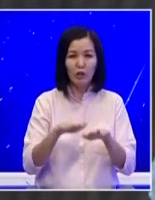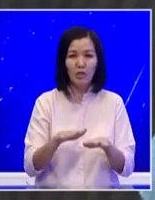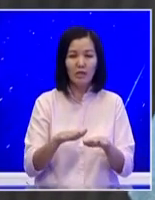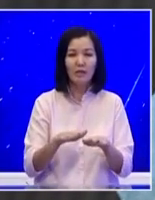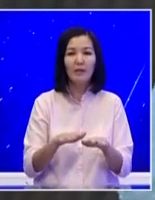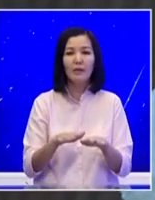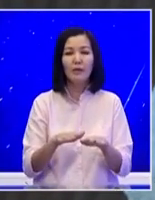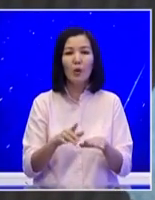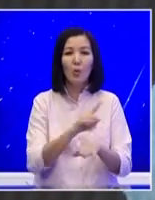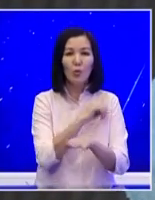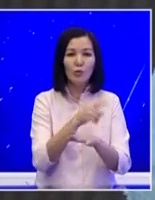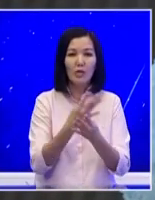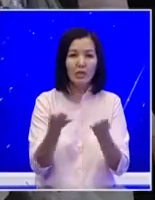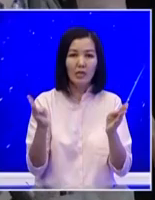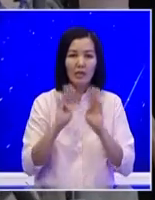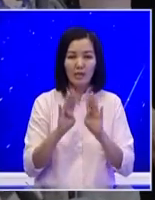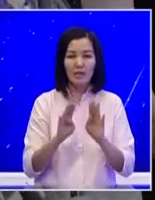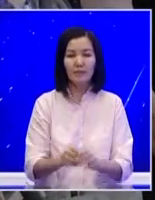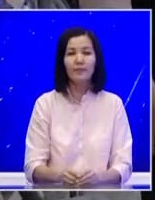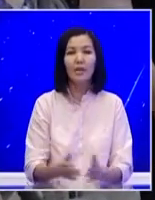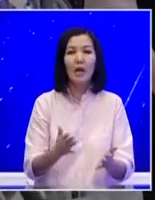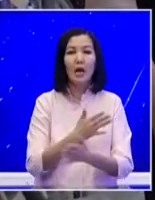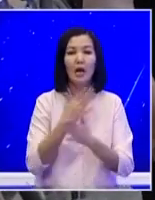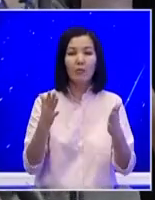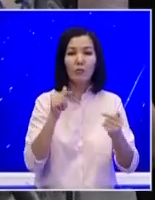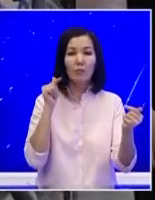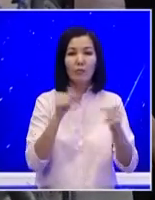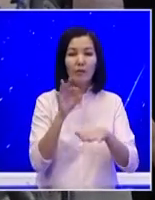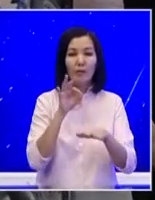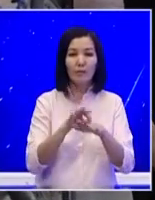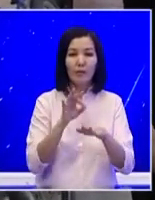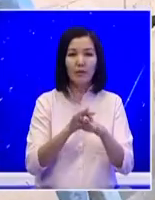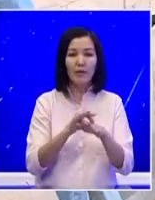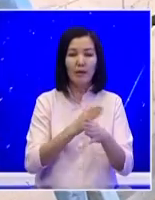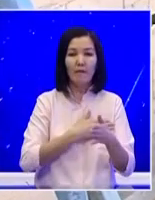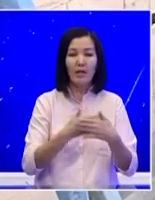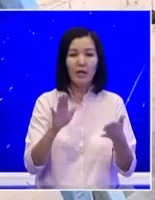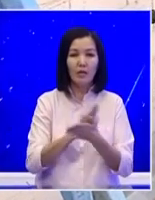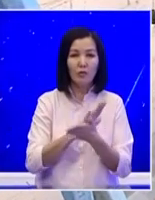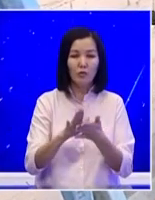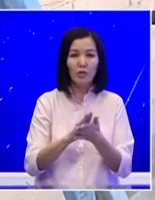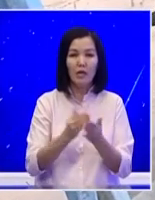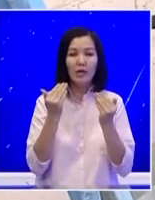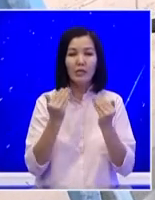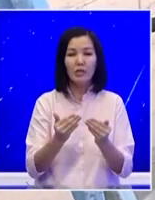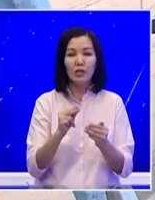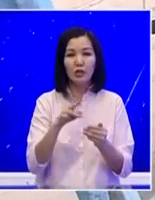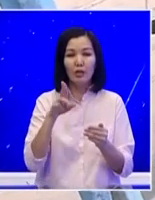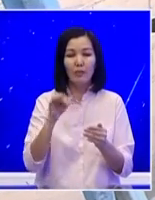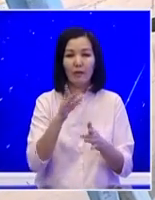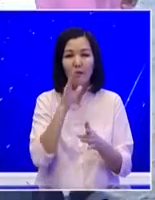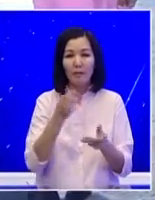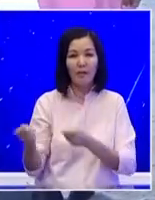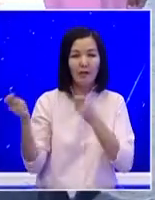ввести усиленный карантинный режим. Огромную лепту в борьбе с невидимым врагом вносят волонтеры района. В режиме нон-стоп они осуществляют